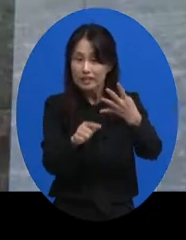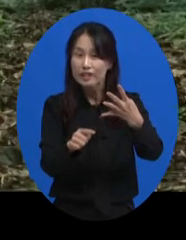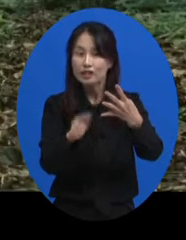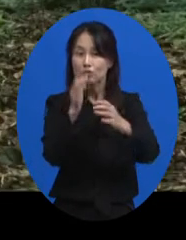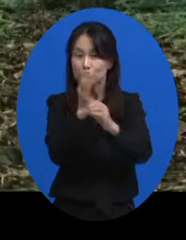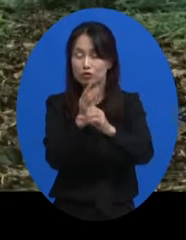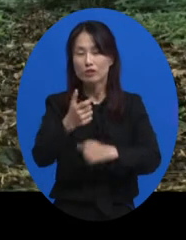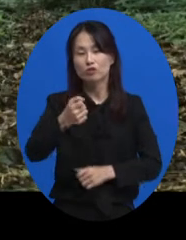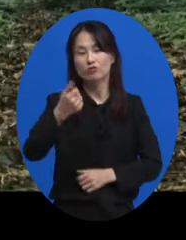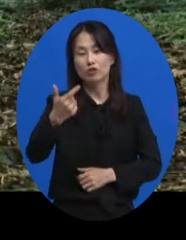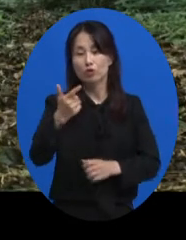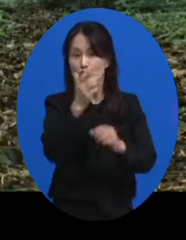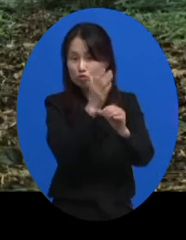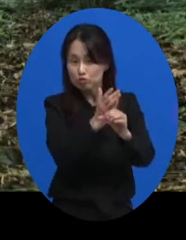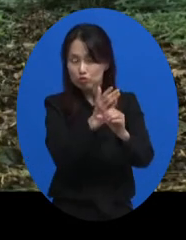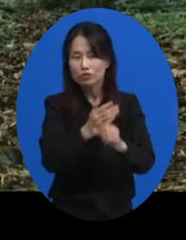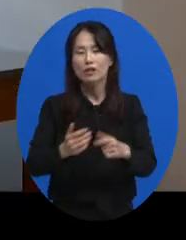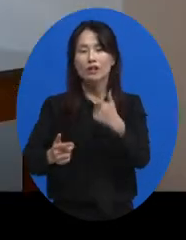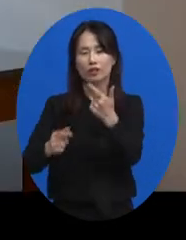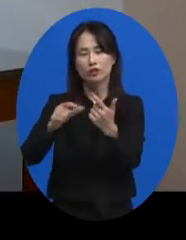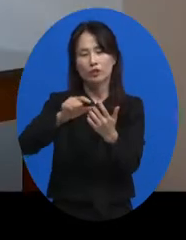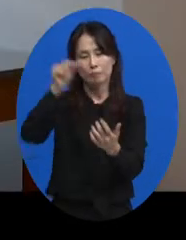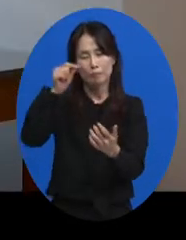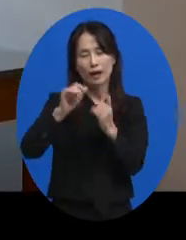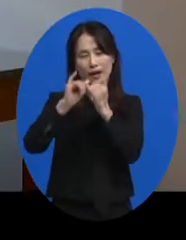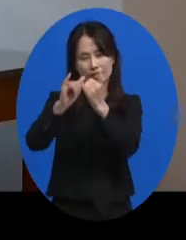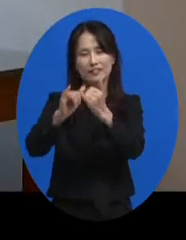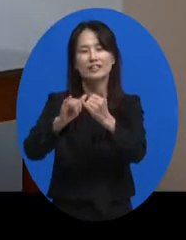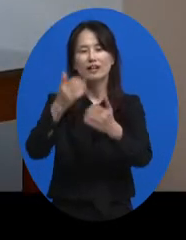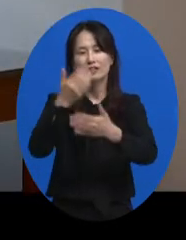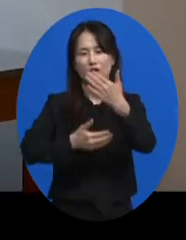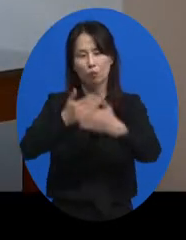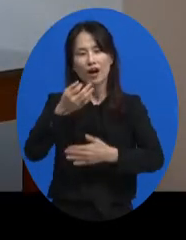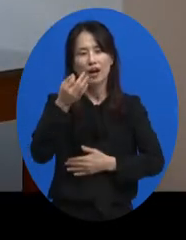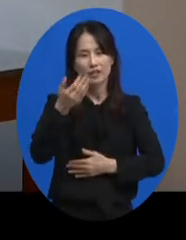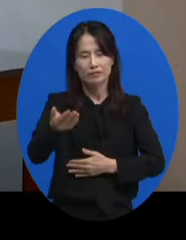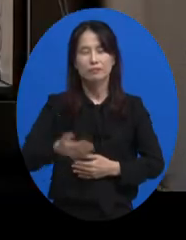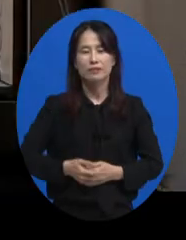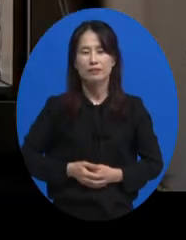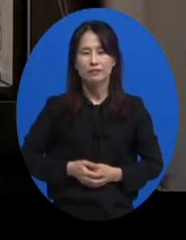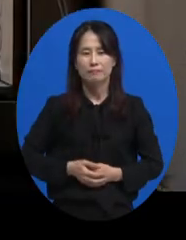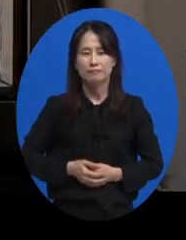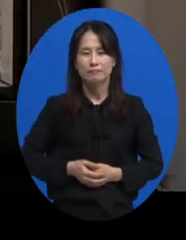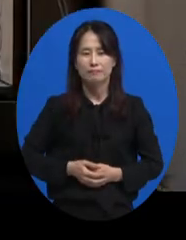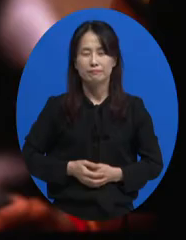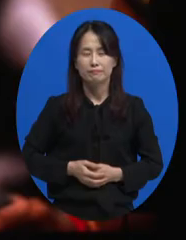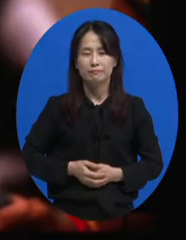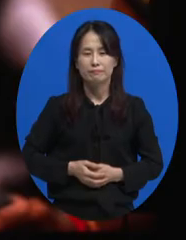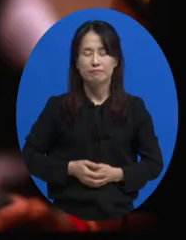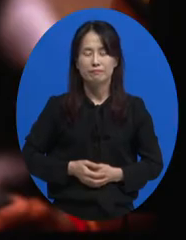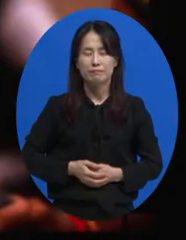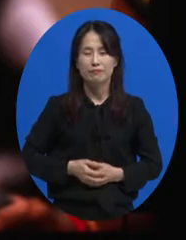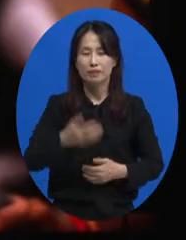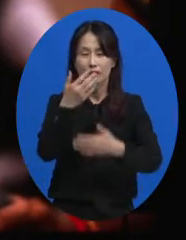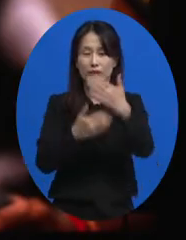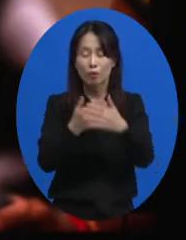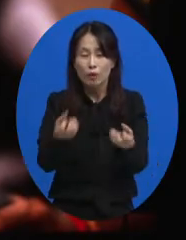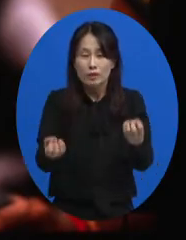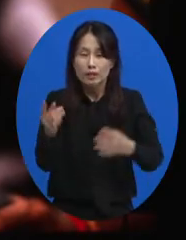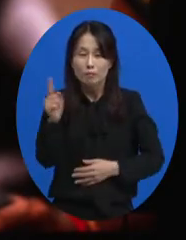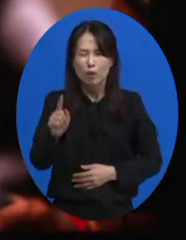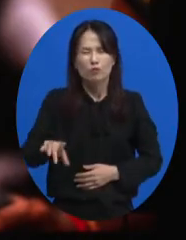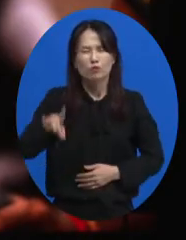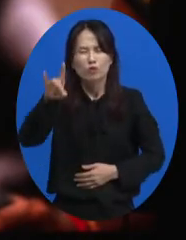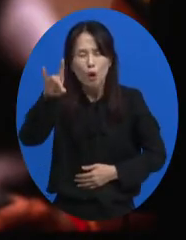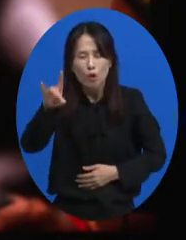총 4개의 경쟁섹션에서 쉰 여섯 편 중 6편의 수상작을 선정할 예정입니다 올해